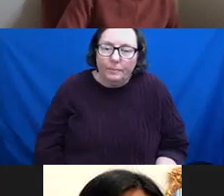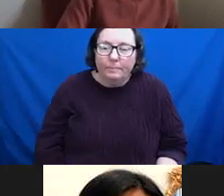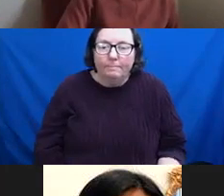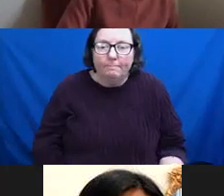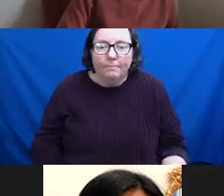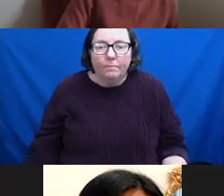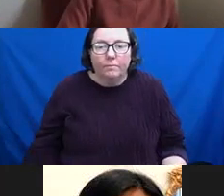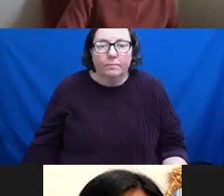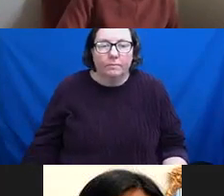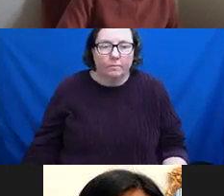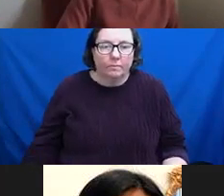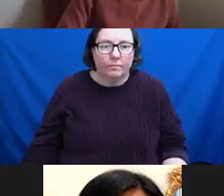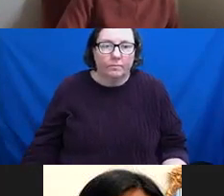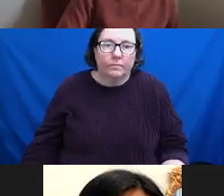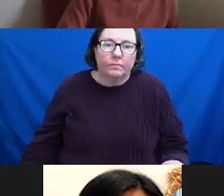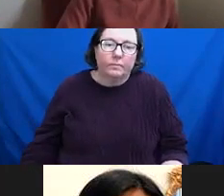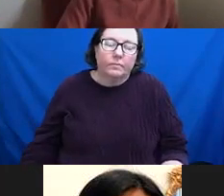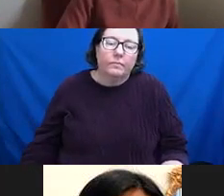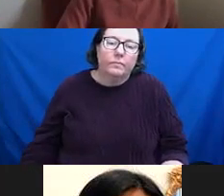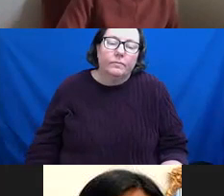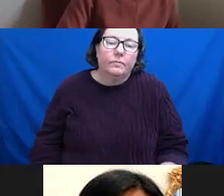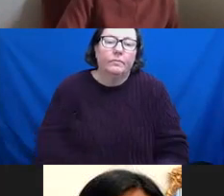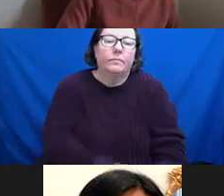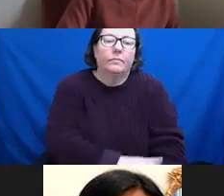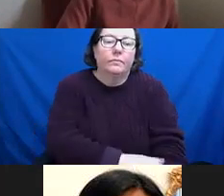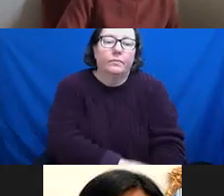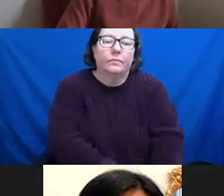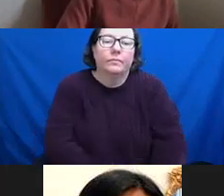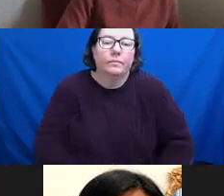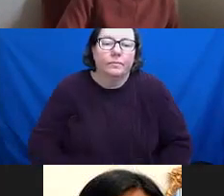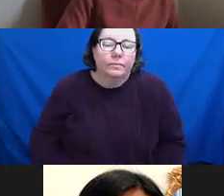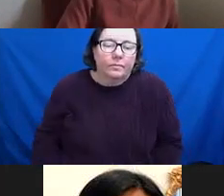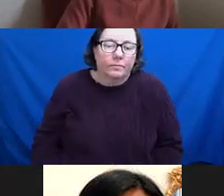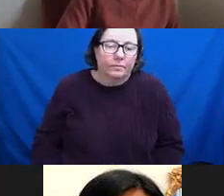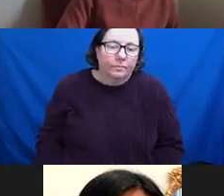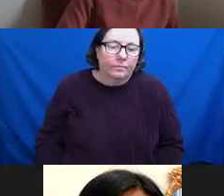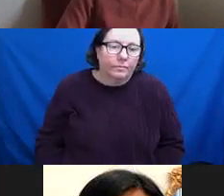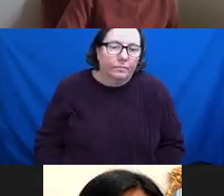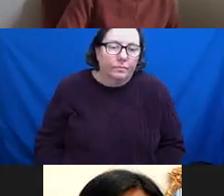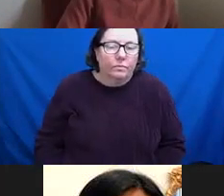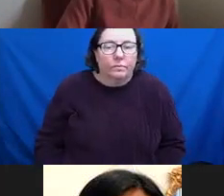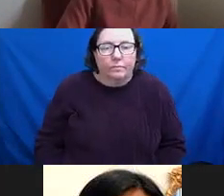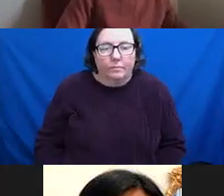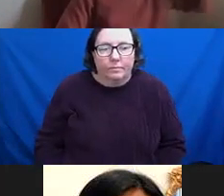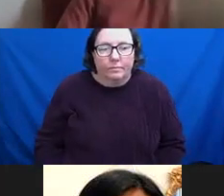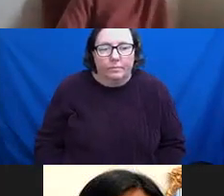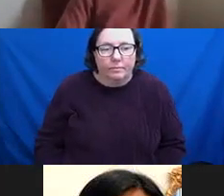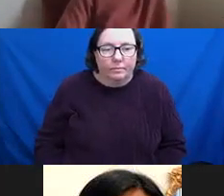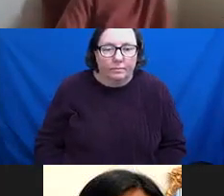loo tarjumo. Waxaa lagu tarjumaya luqadiisa hooyo oo ah Soomaali. Adoo ka fiirinaya qaarada ku